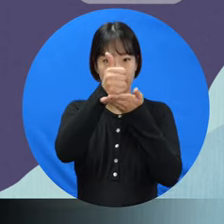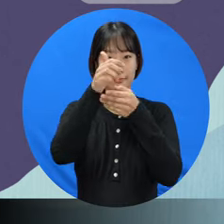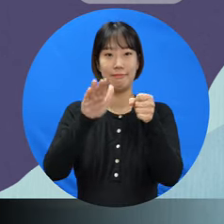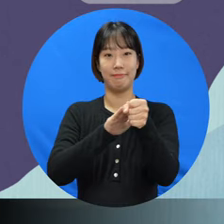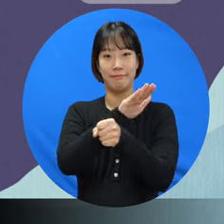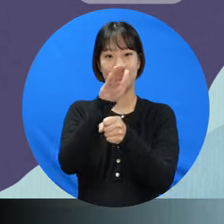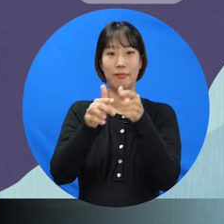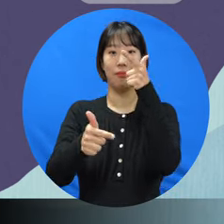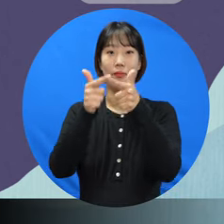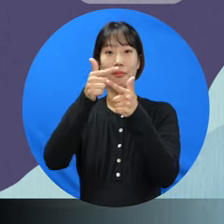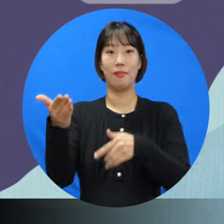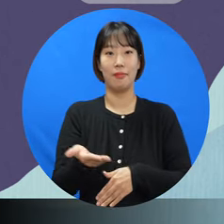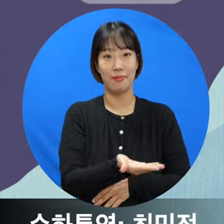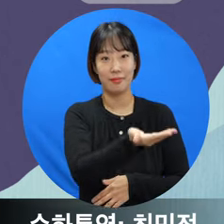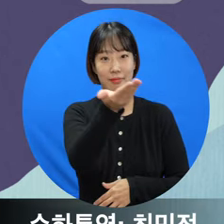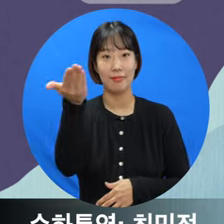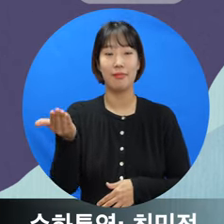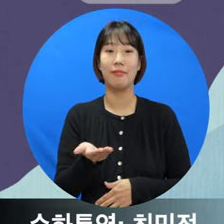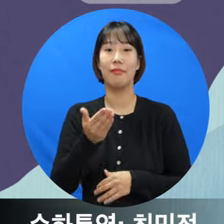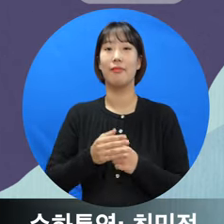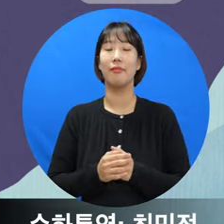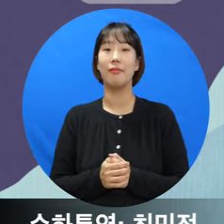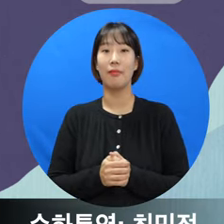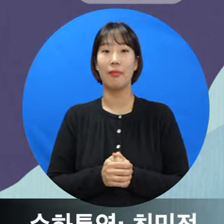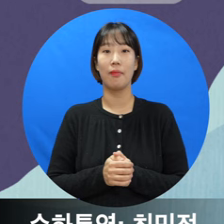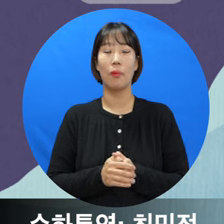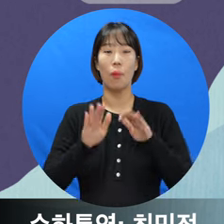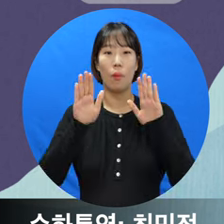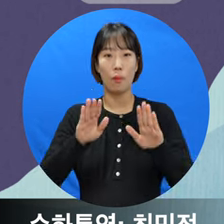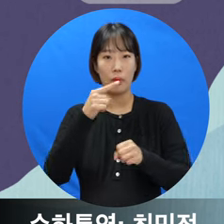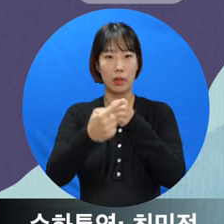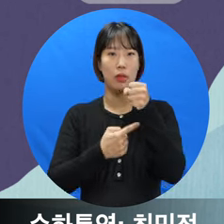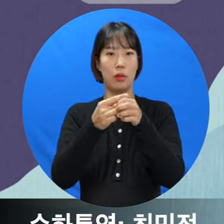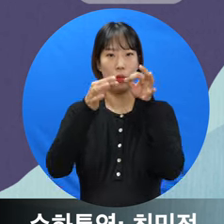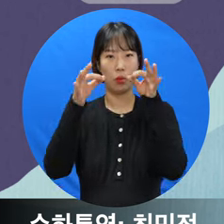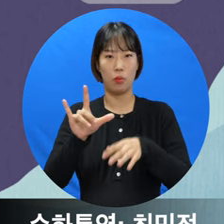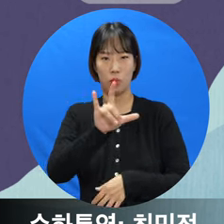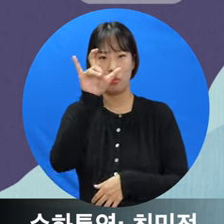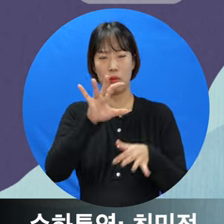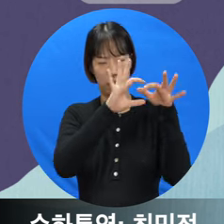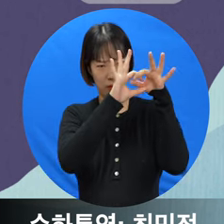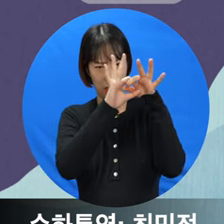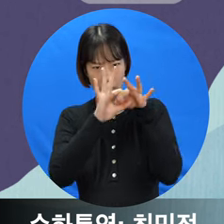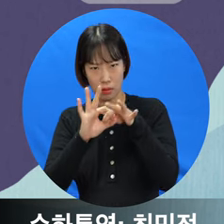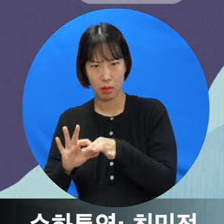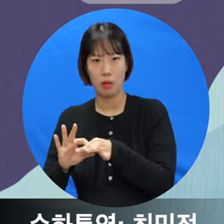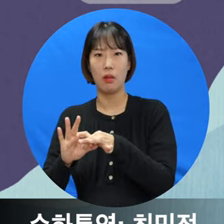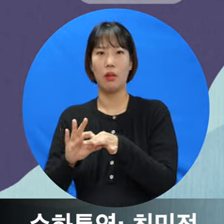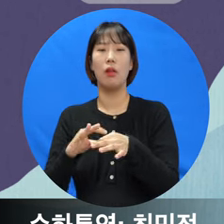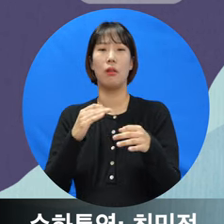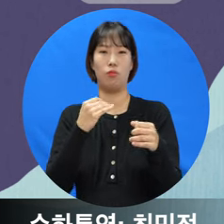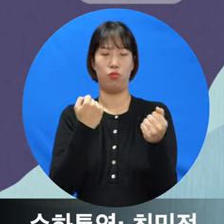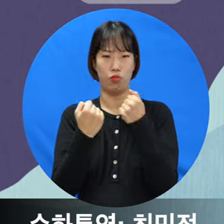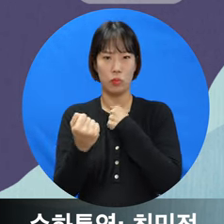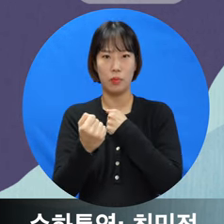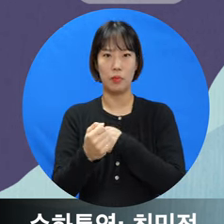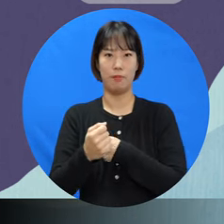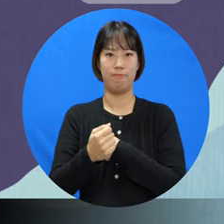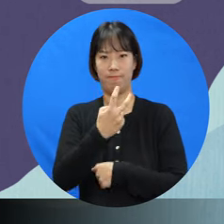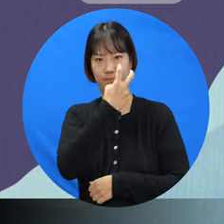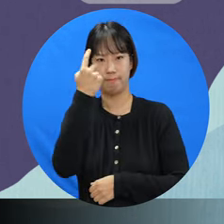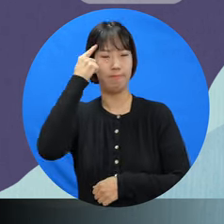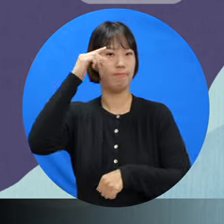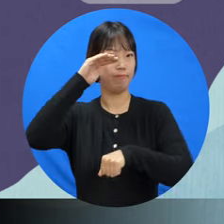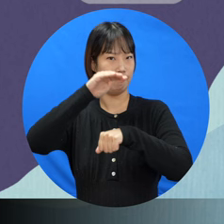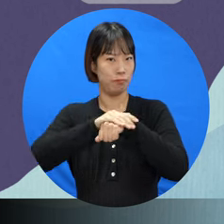종교와 사랑하는 목포 시민 여러분 먼저 올 한해 수속 짤은 허나 속에서도 슬기롭게